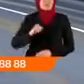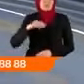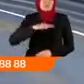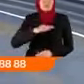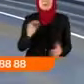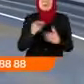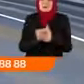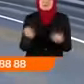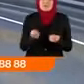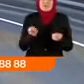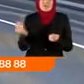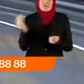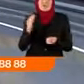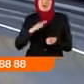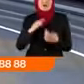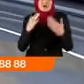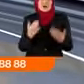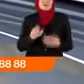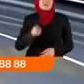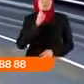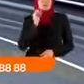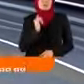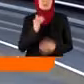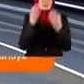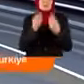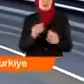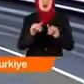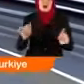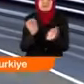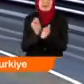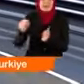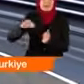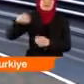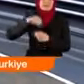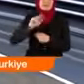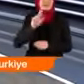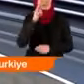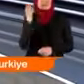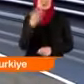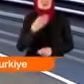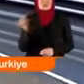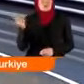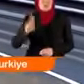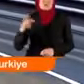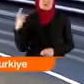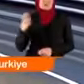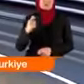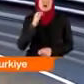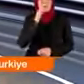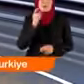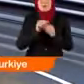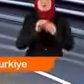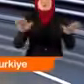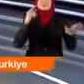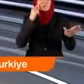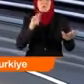Barış çabalarına rağmen FC bir katliamla sonlandı aynı aileden yedi kişinin öldürüldüğü olayın duyulmasıyla birileri sosyal medyada